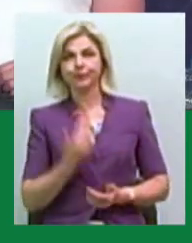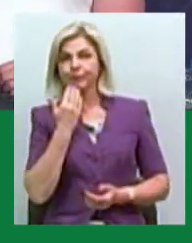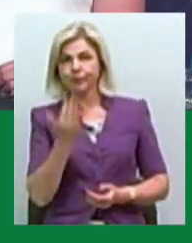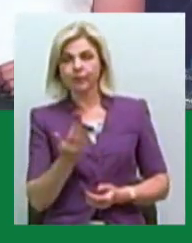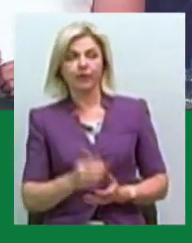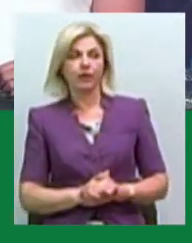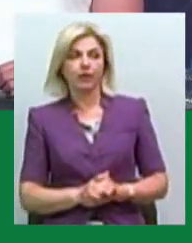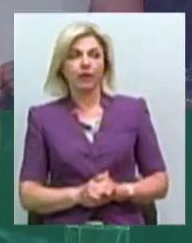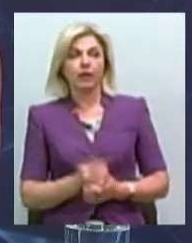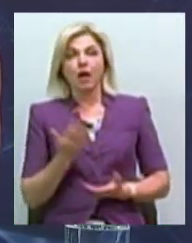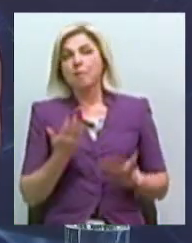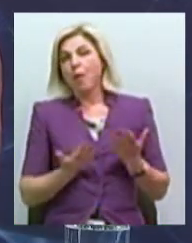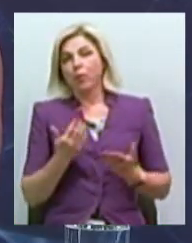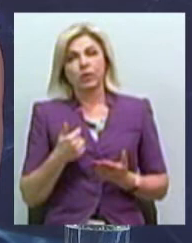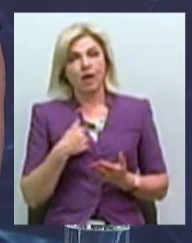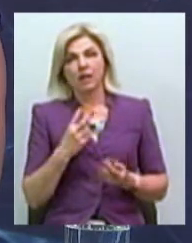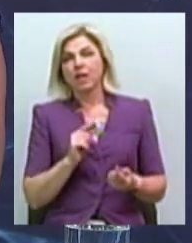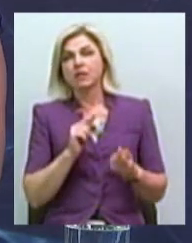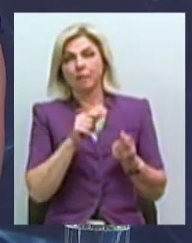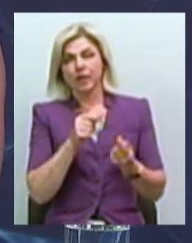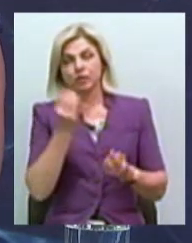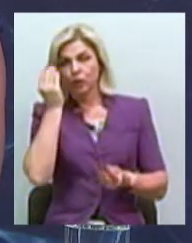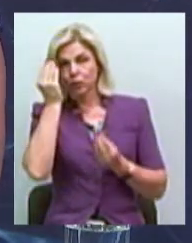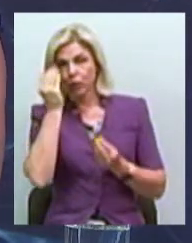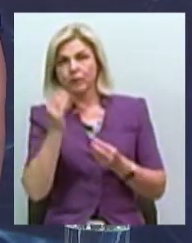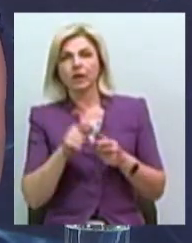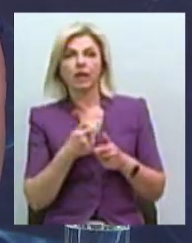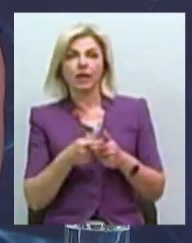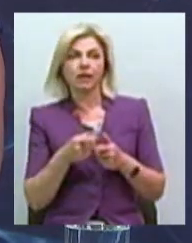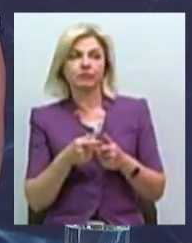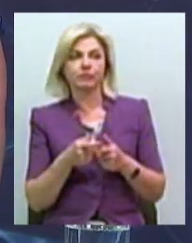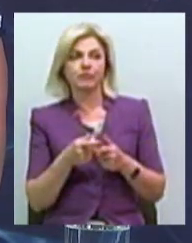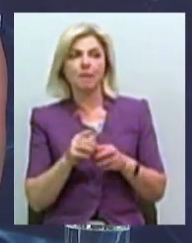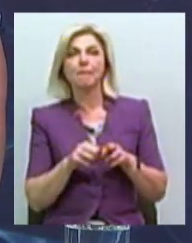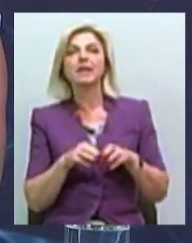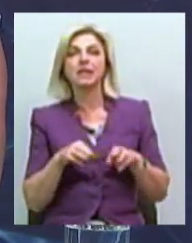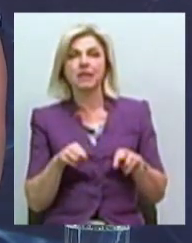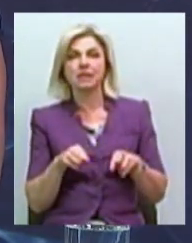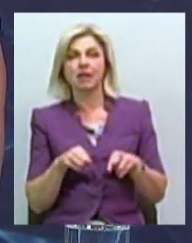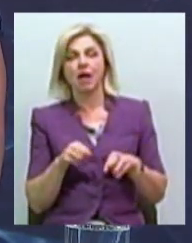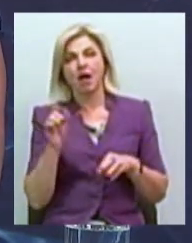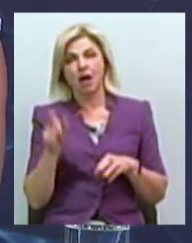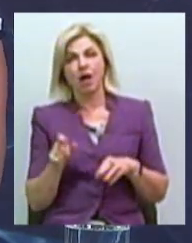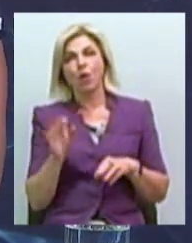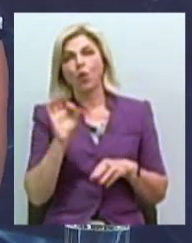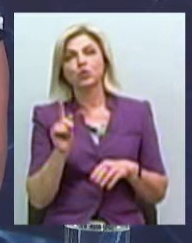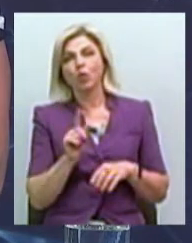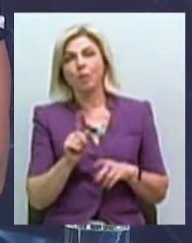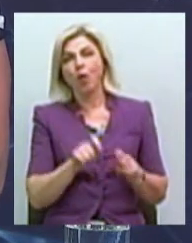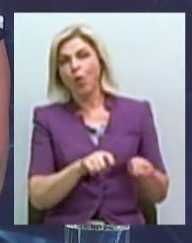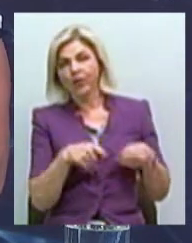Я не заперечую там думку чи позицію міністра і міністерства про те, щоб